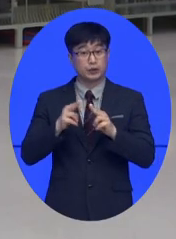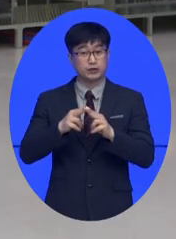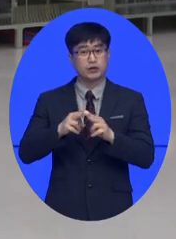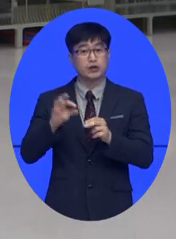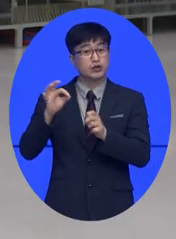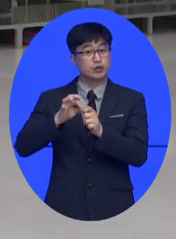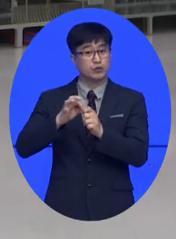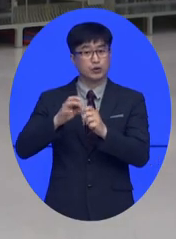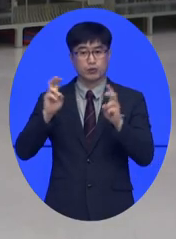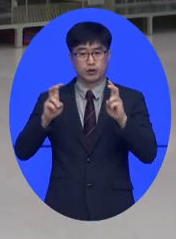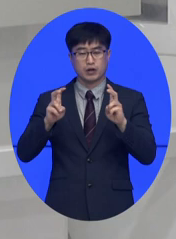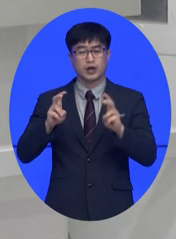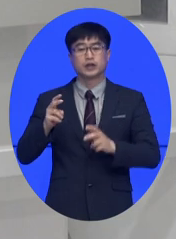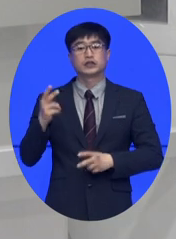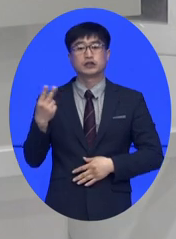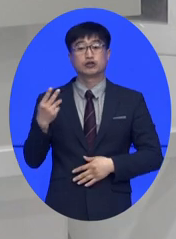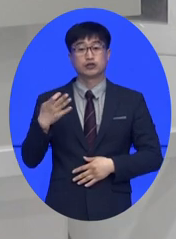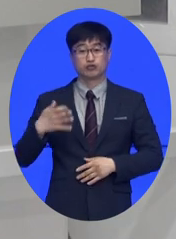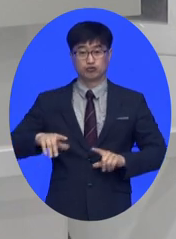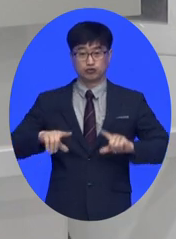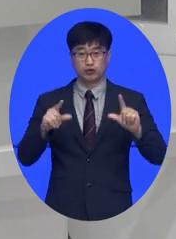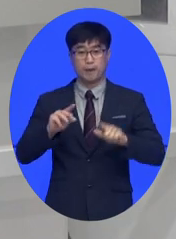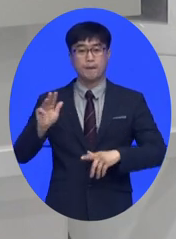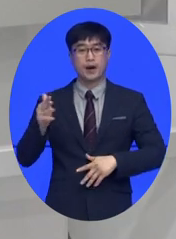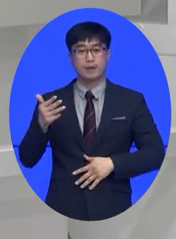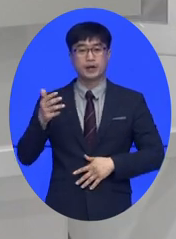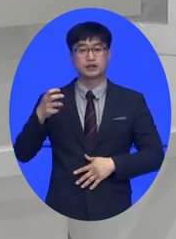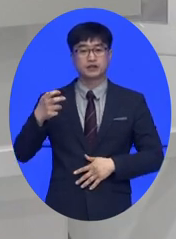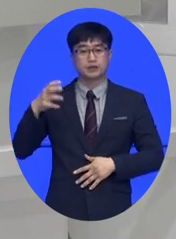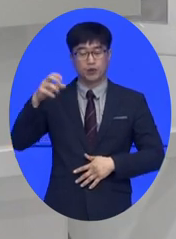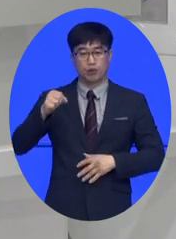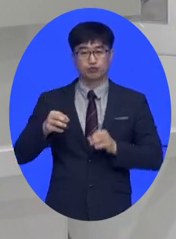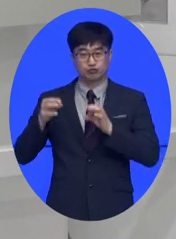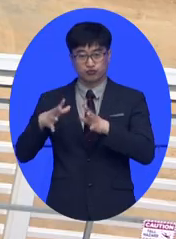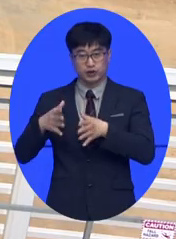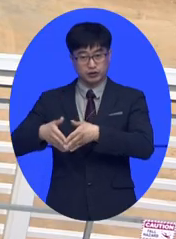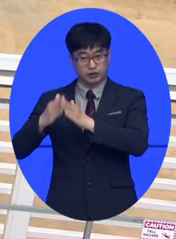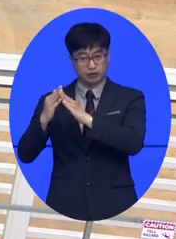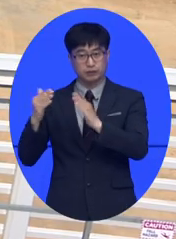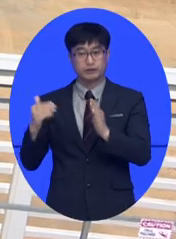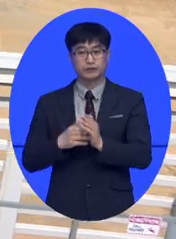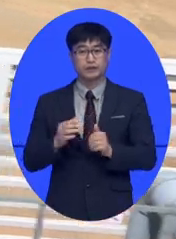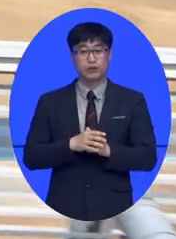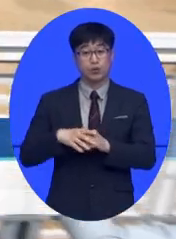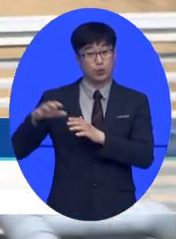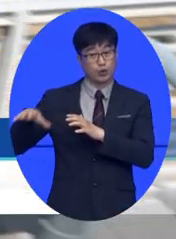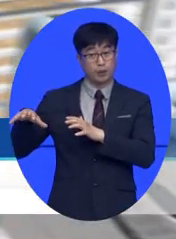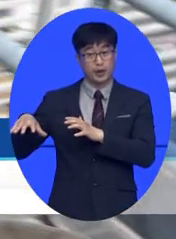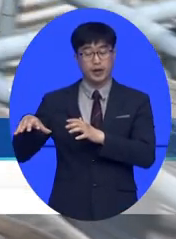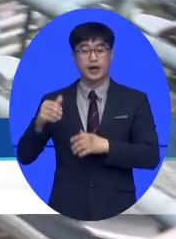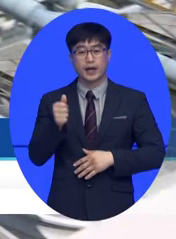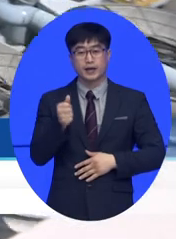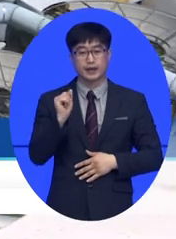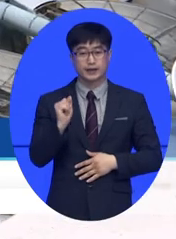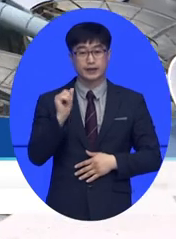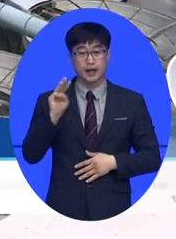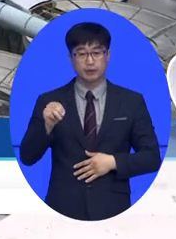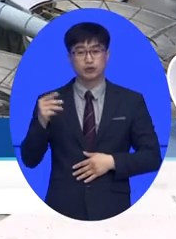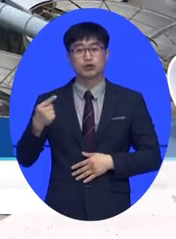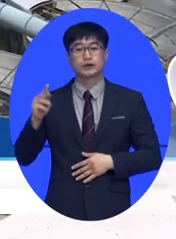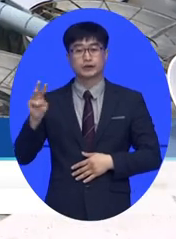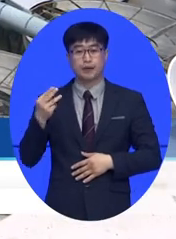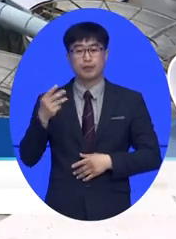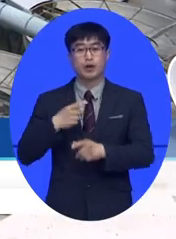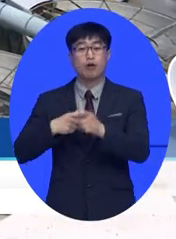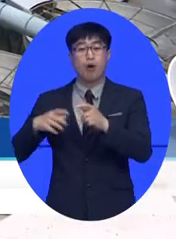ASM이 지난 2019년에 870억 원을 들여 세웠습니다. 바로 옆 부지에 ASM이 1,300억